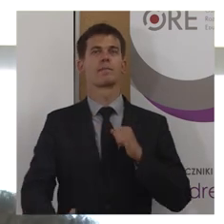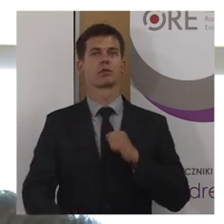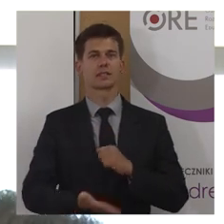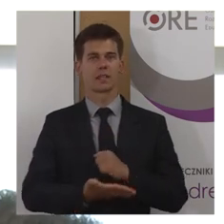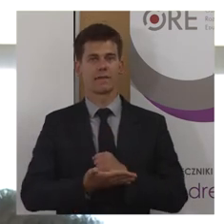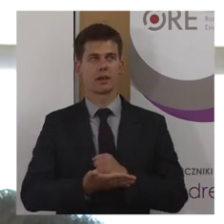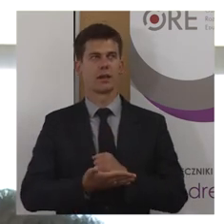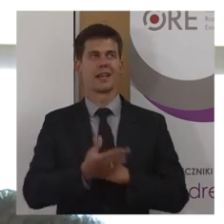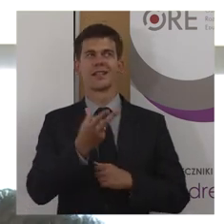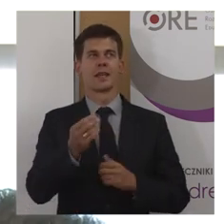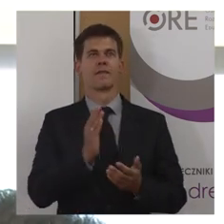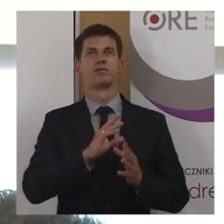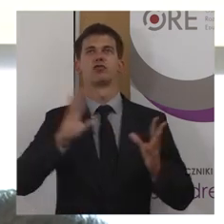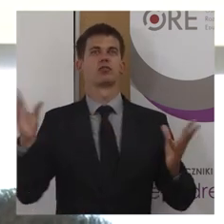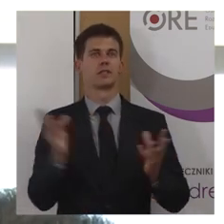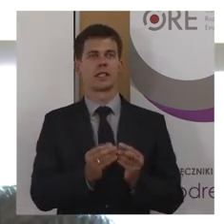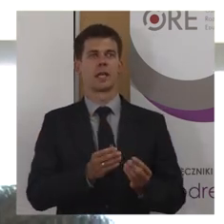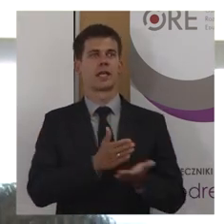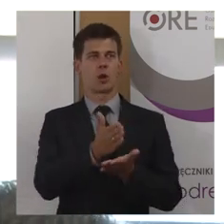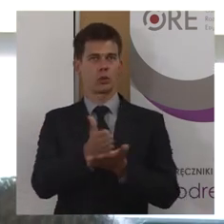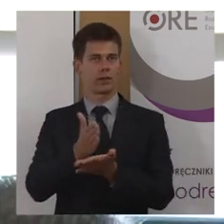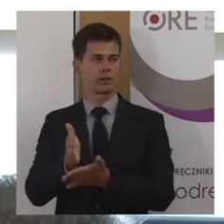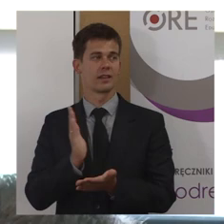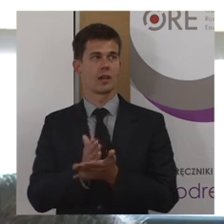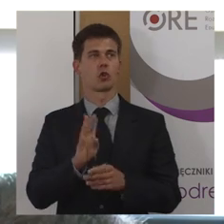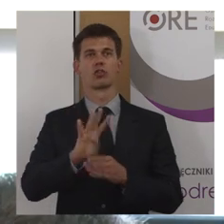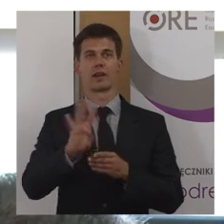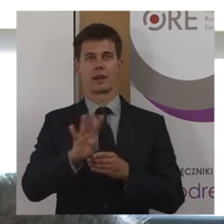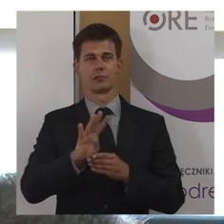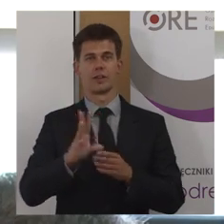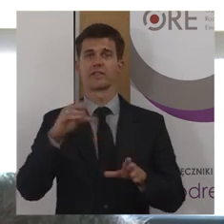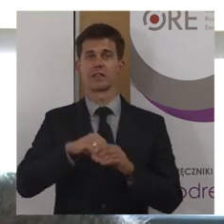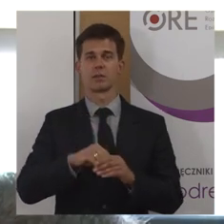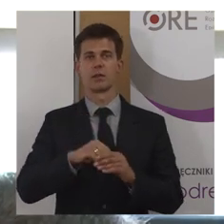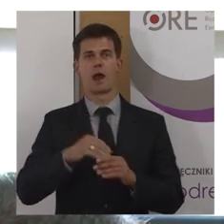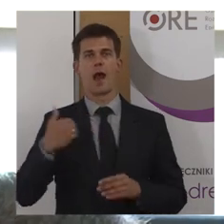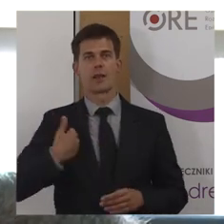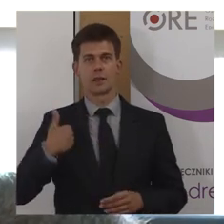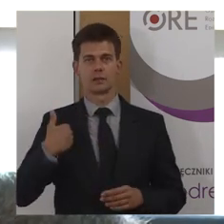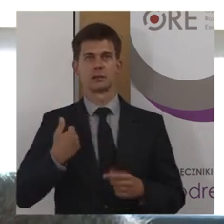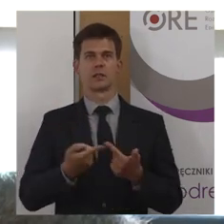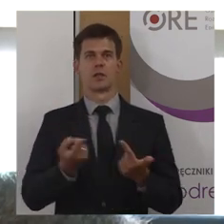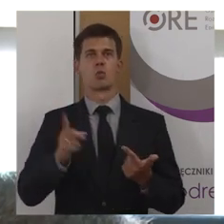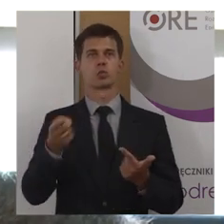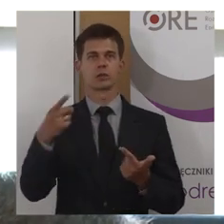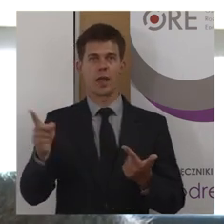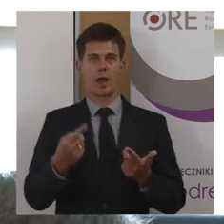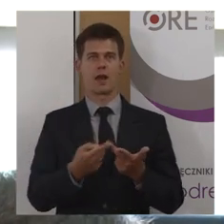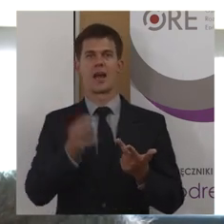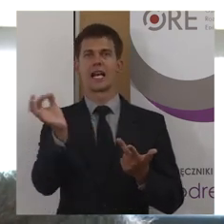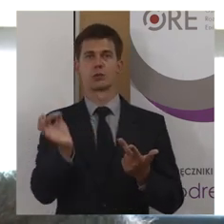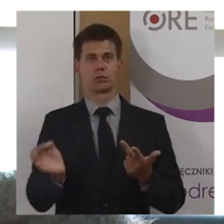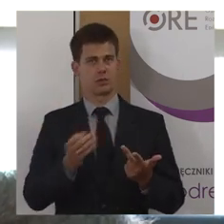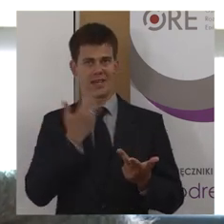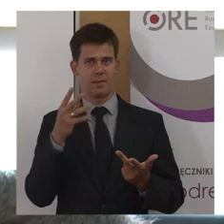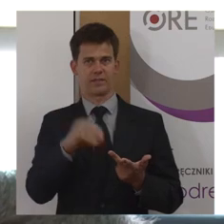tylko 14 wymienionych, tam nie będzie angielskiego, tam nie będzie muzyki, plastyki, które tutaj się pojawiały. Tak?